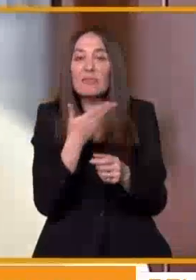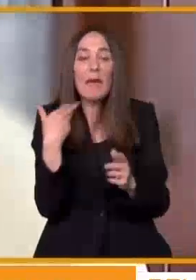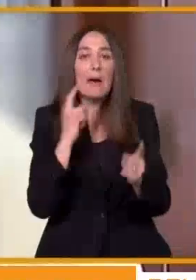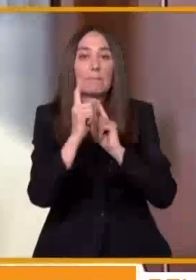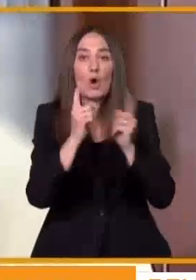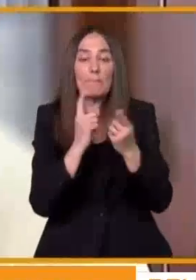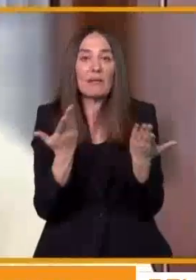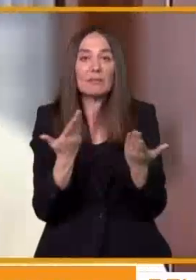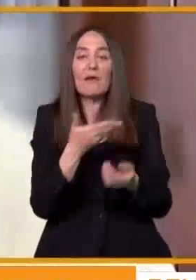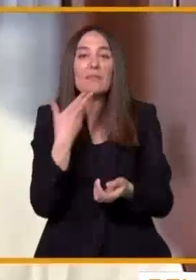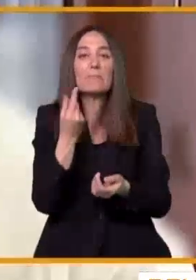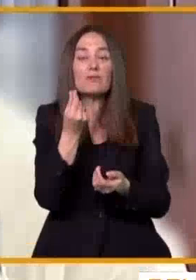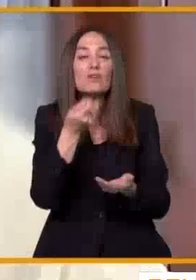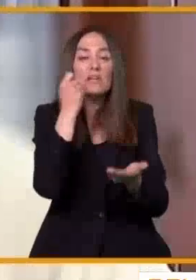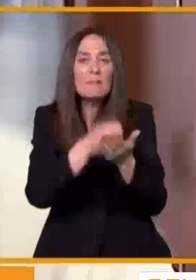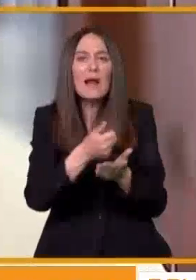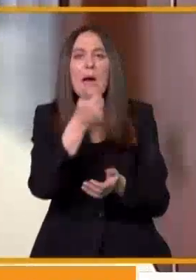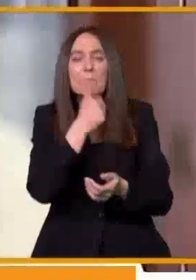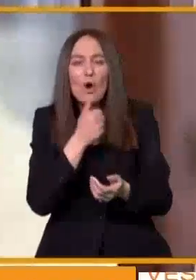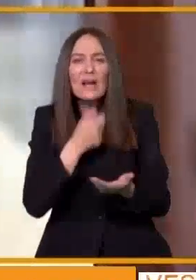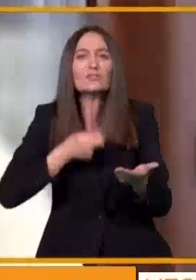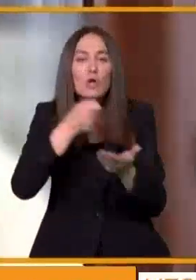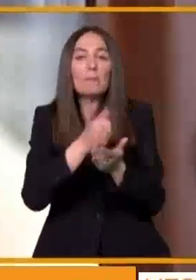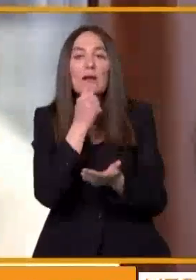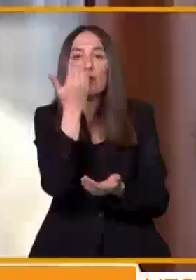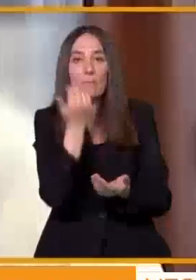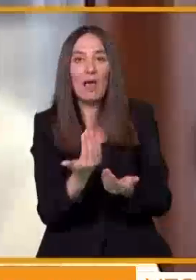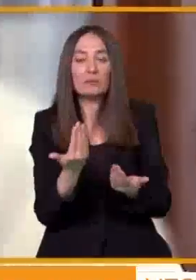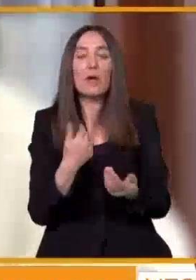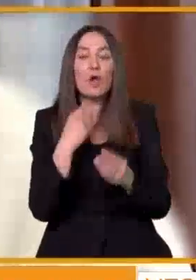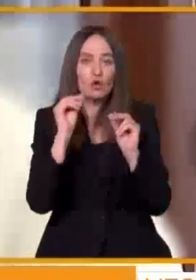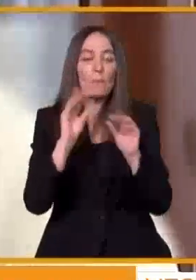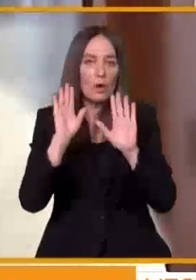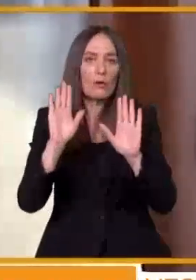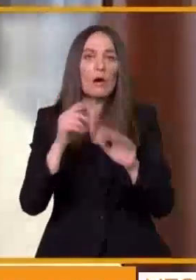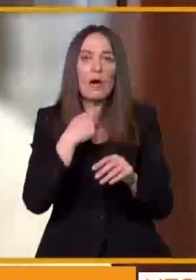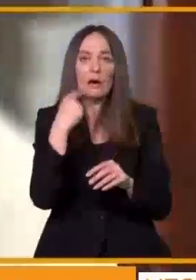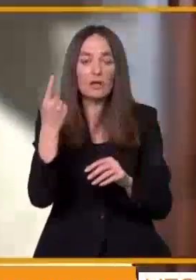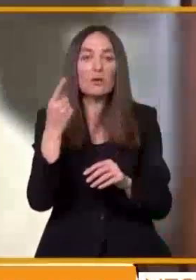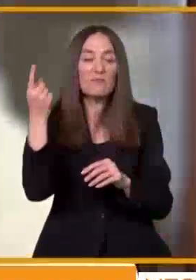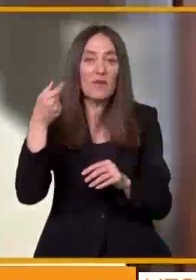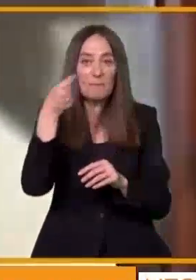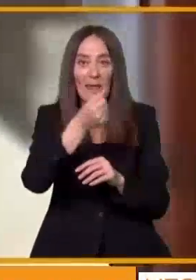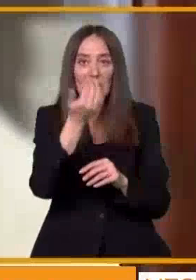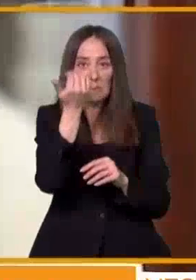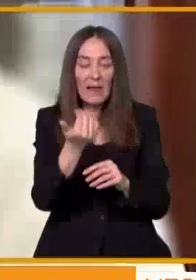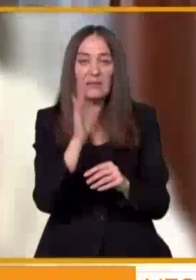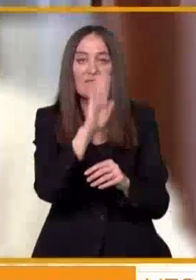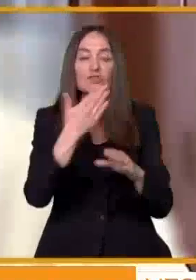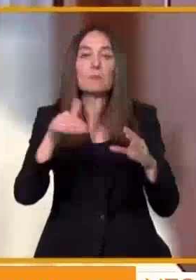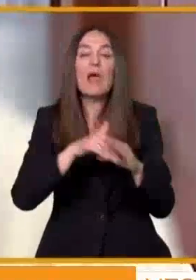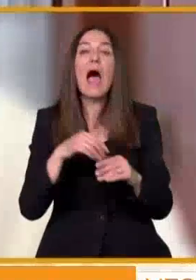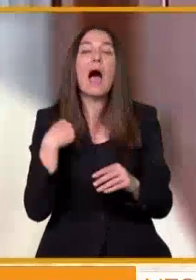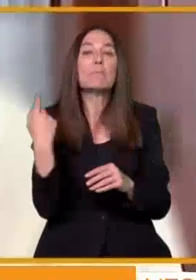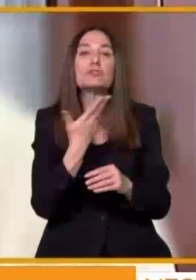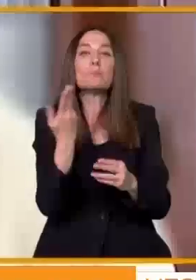promet, nemamo novca da platimo i poreze i doprinose i da im platimo plate. Mi kažemo, dobro ako je tako, platite vi plate vašim zaposlenima, a mi